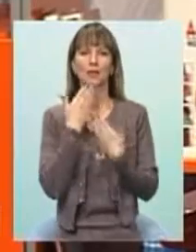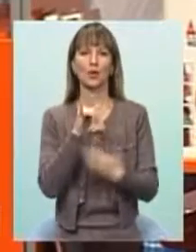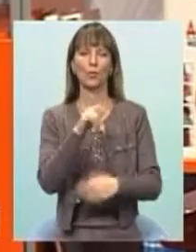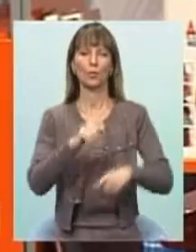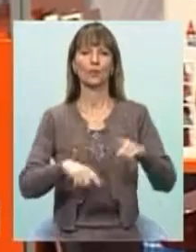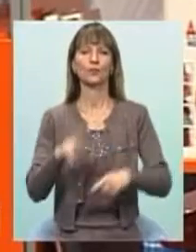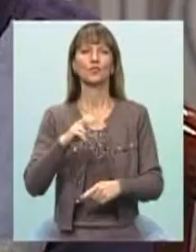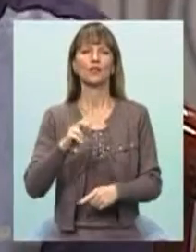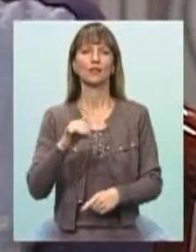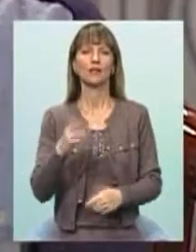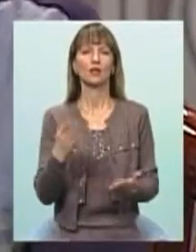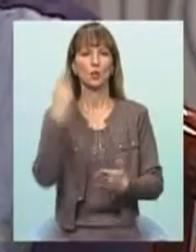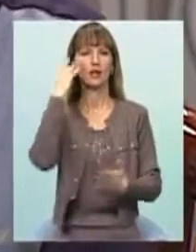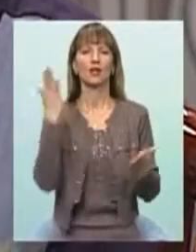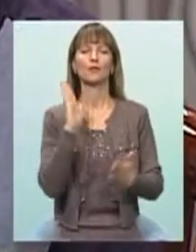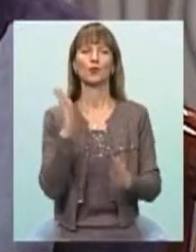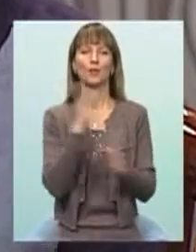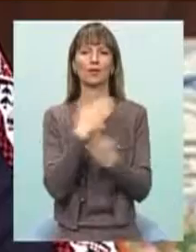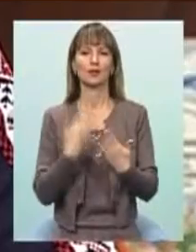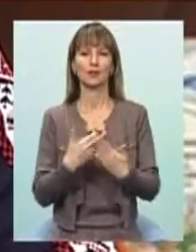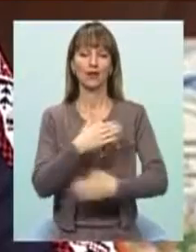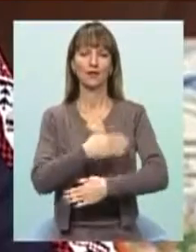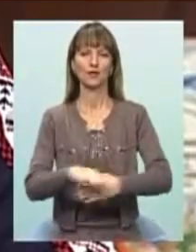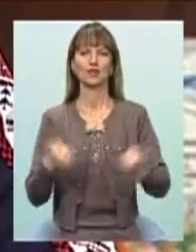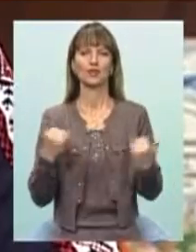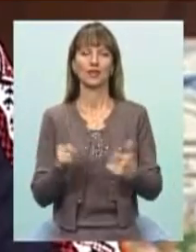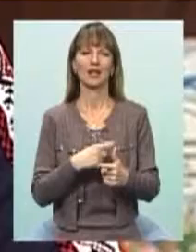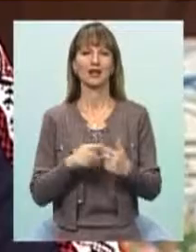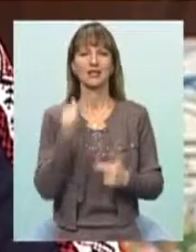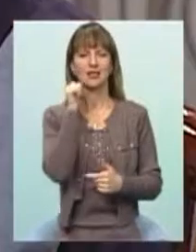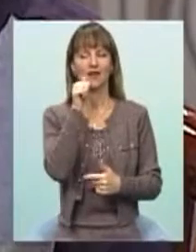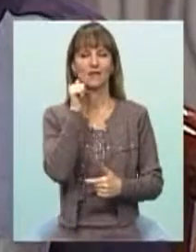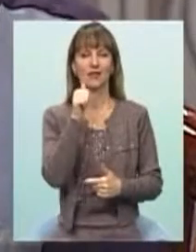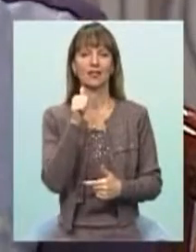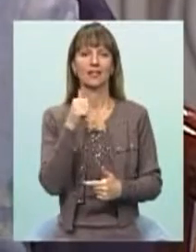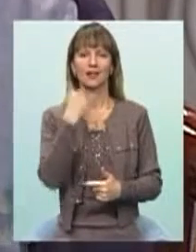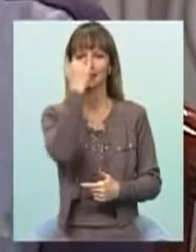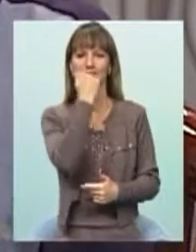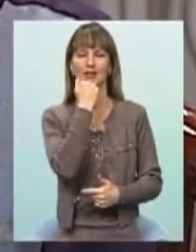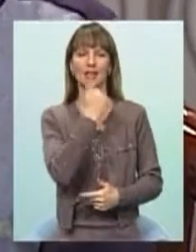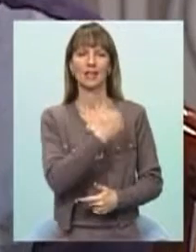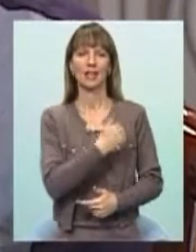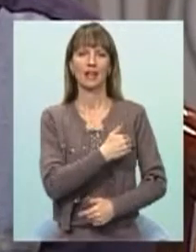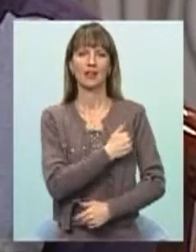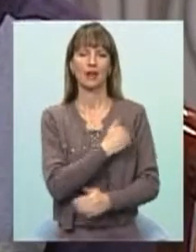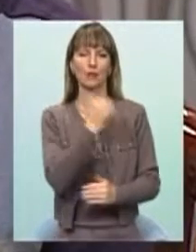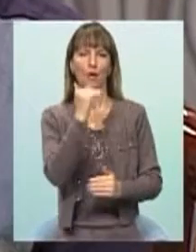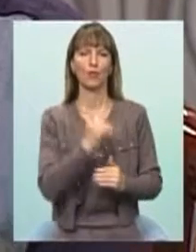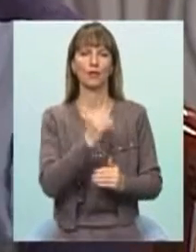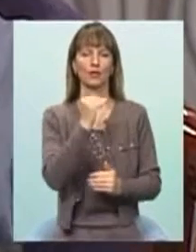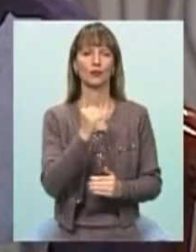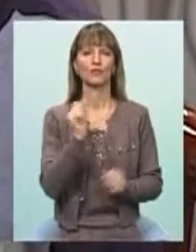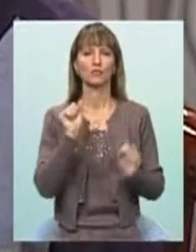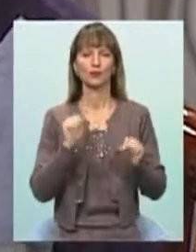батьків. Данило, як ти дізнаєшся, якою буде погода, наприклад, на вулиці сьогодні чи завтра? Завдяки термометру, бо